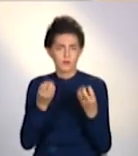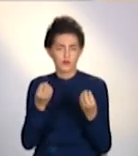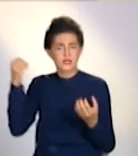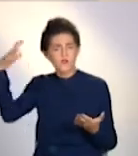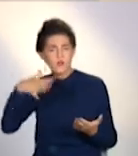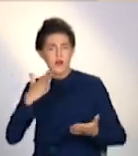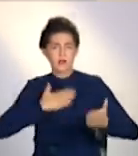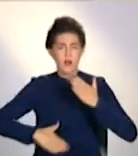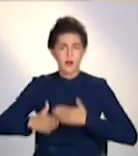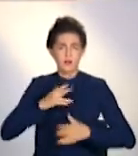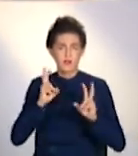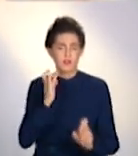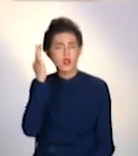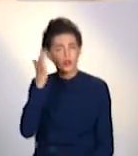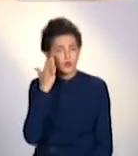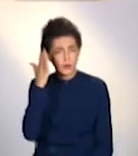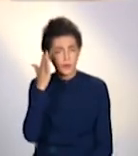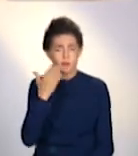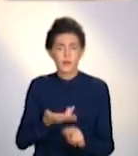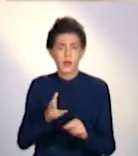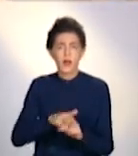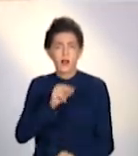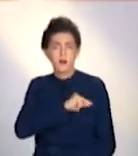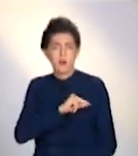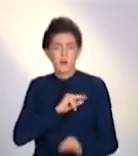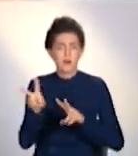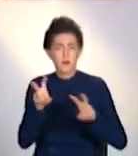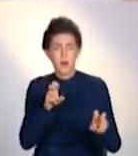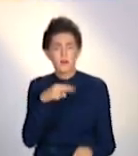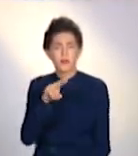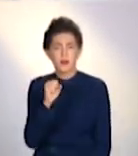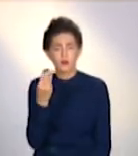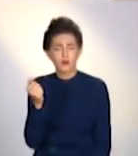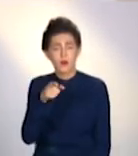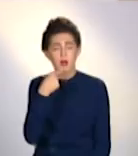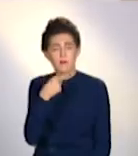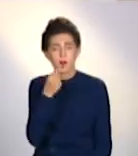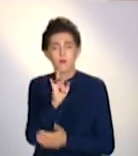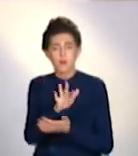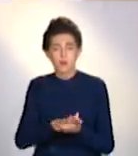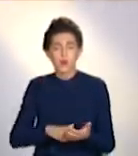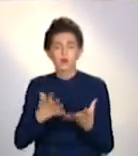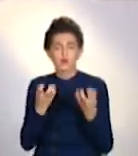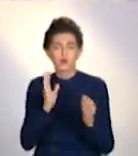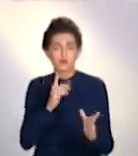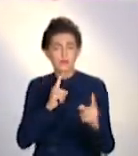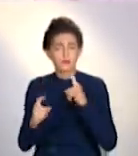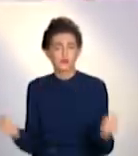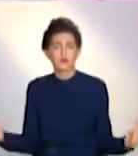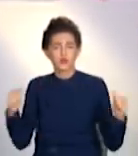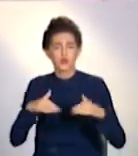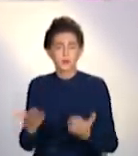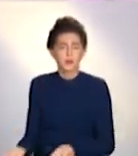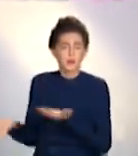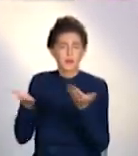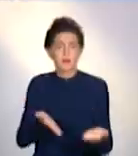это радость и это надежда. Роботу над маркою художниця Дар'я Скорупська-Кандинська продовжить під час вебінару, на який запросять і